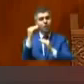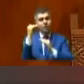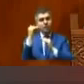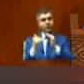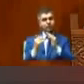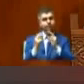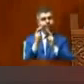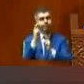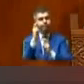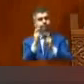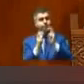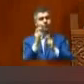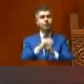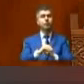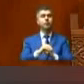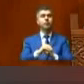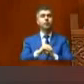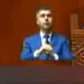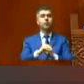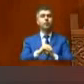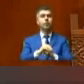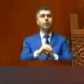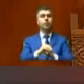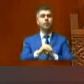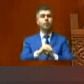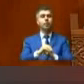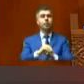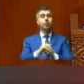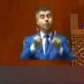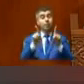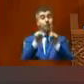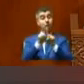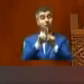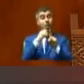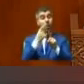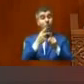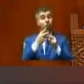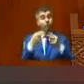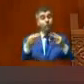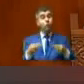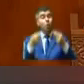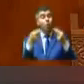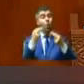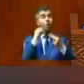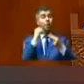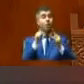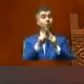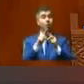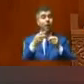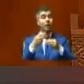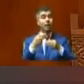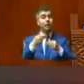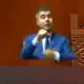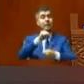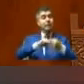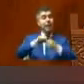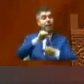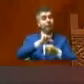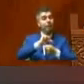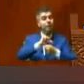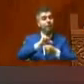لتحت، اللي طبعا وعندنا سوق للصرف اللي كيستغل هذا الهامش. دابا شنو